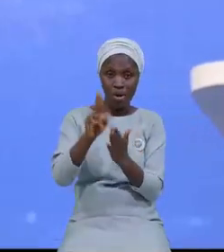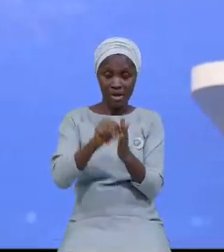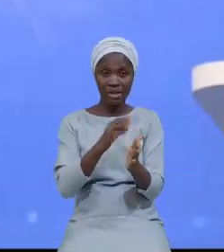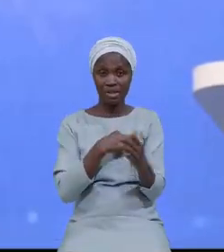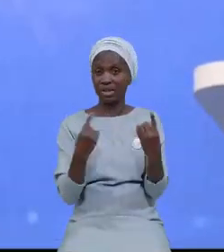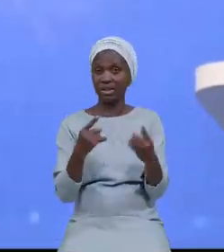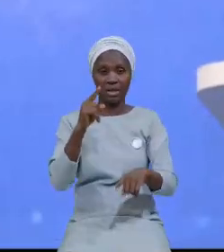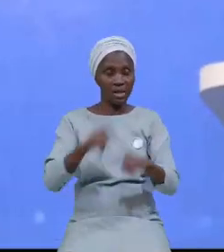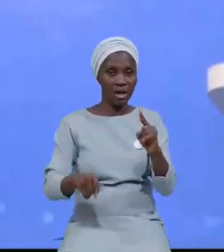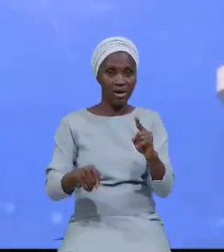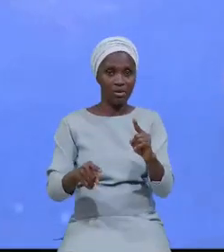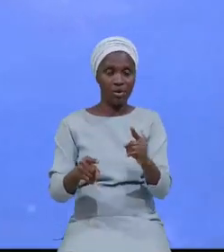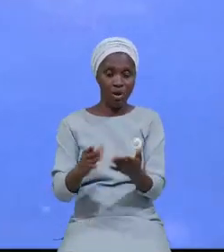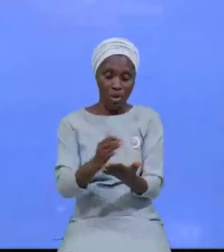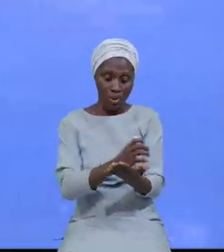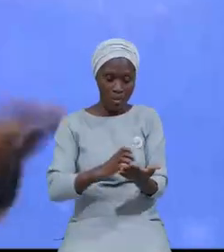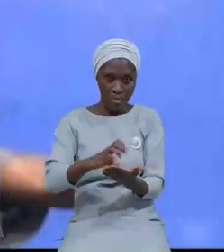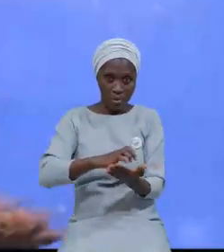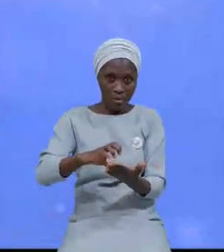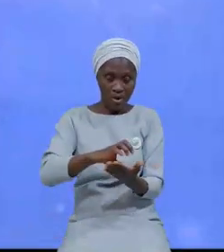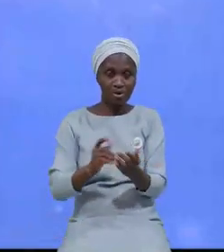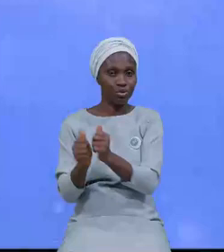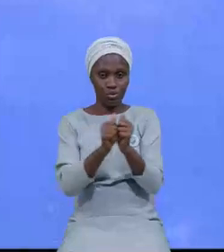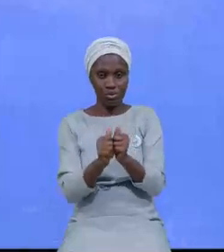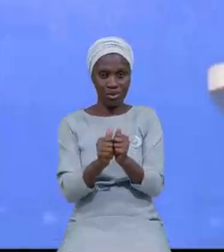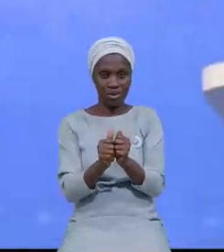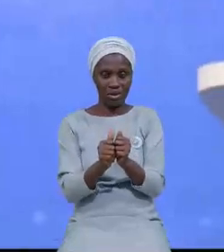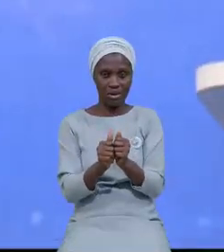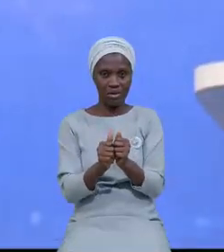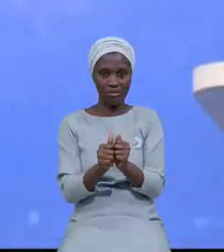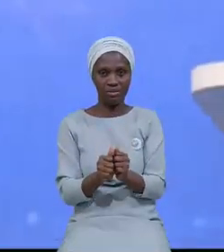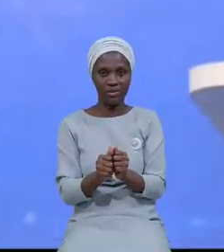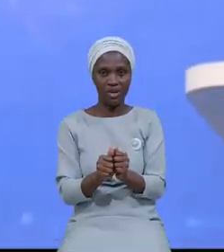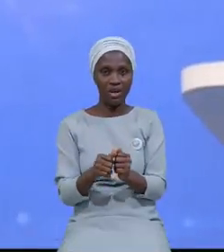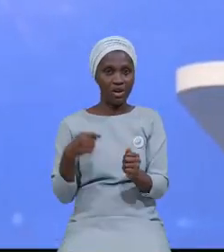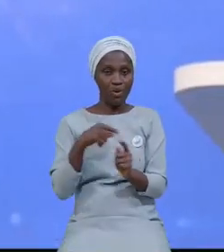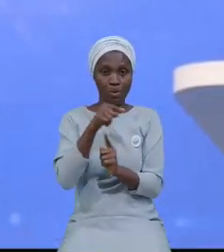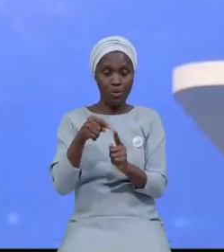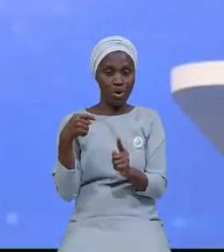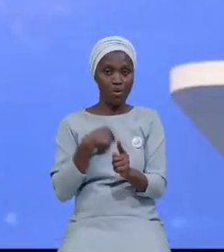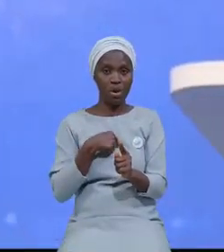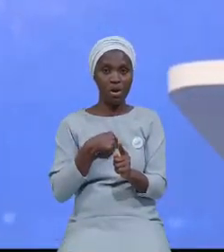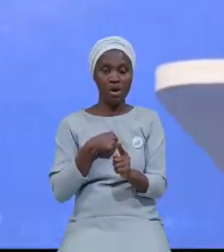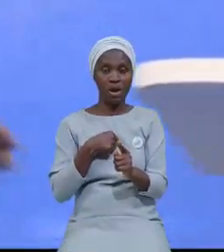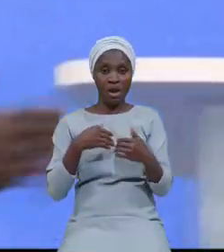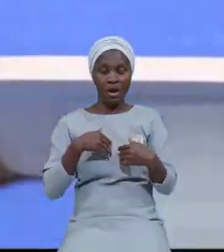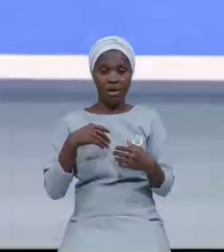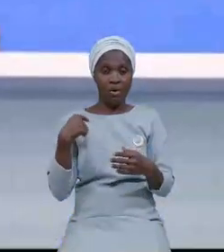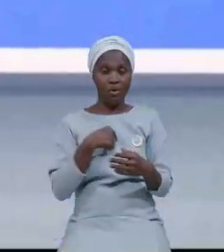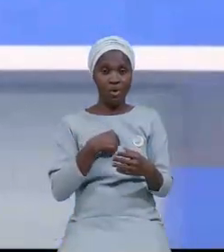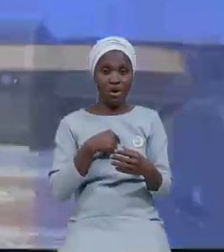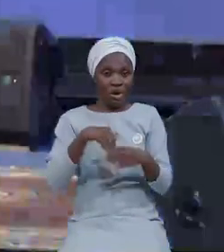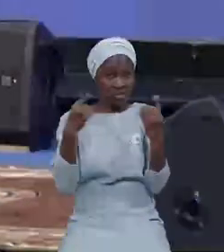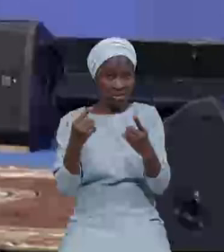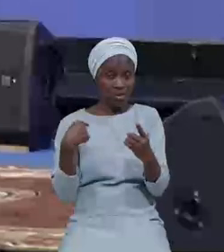se mélanger nous étions en inimitié l'ile est amour c'est nous qui avons le problème nous avons tourné le dos à